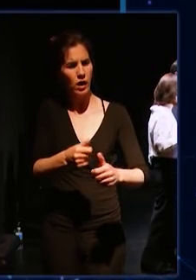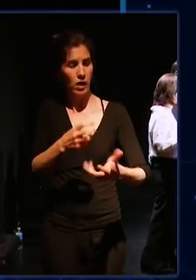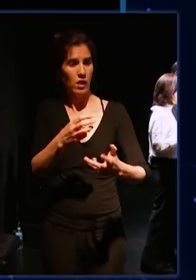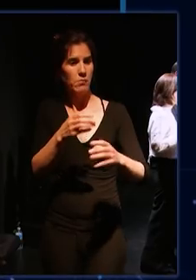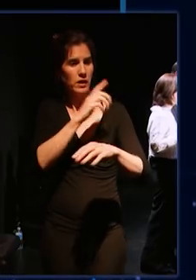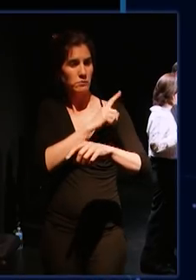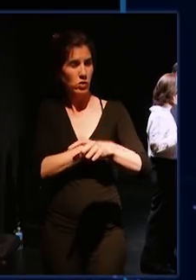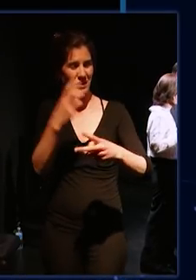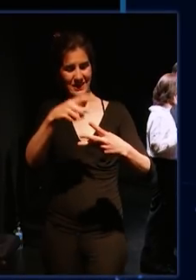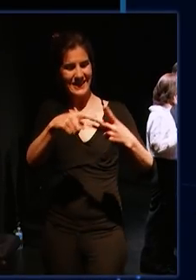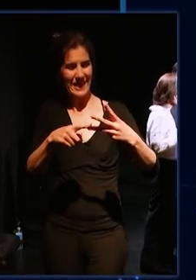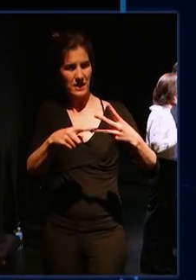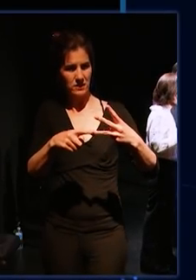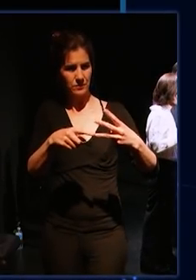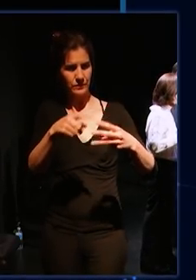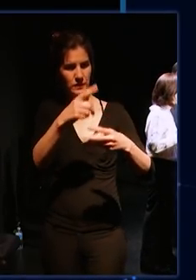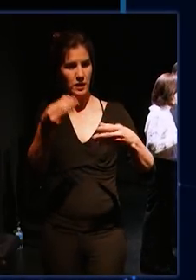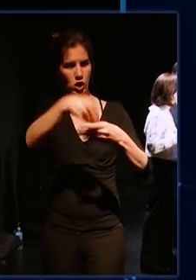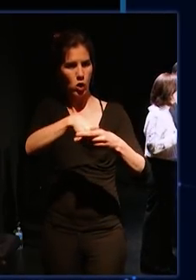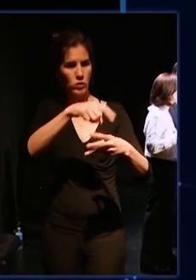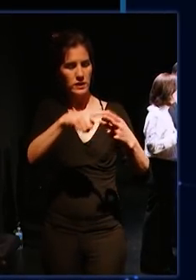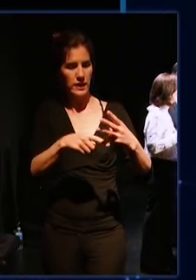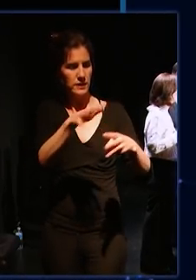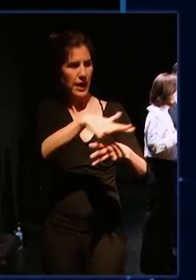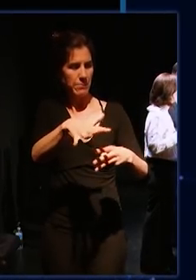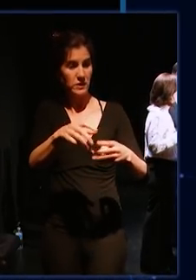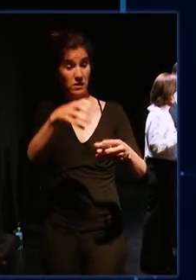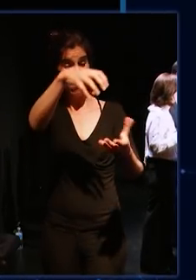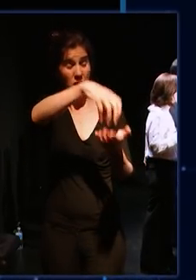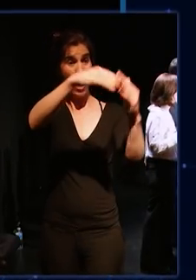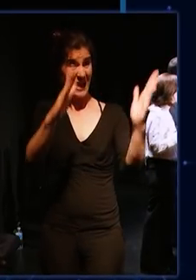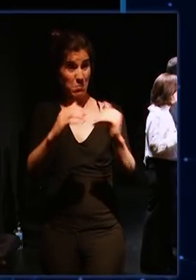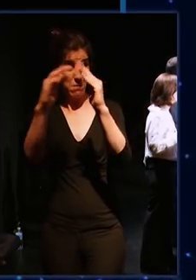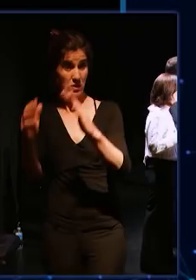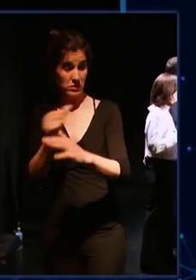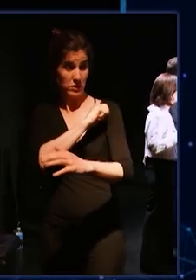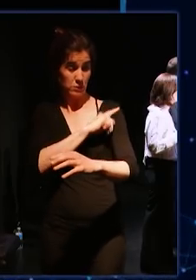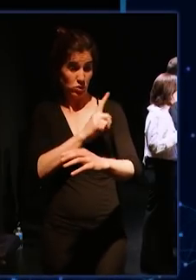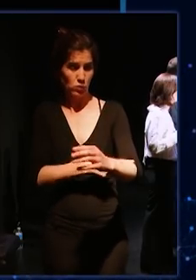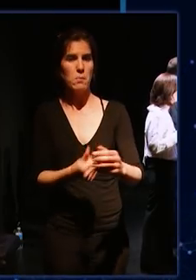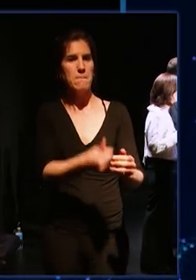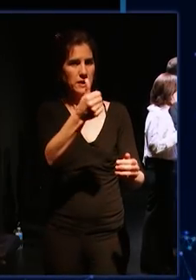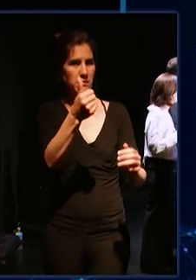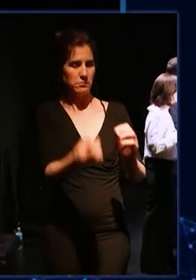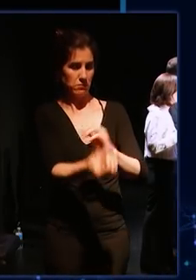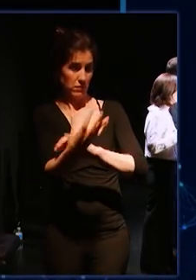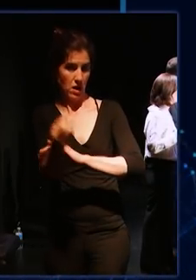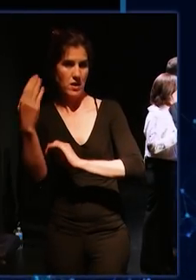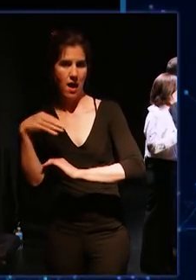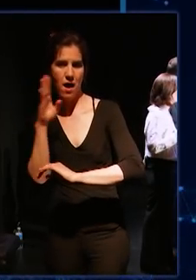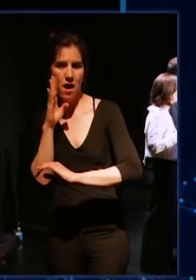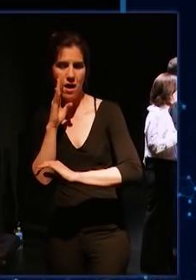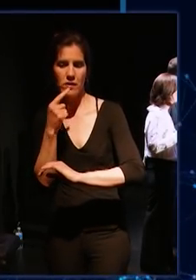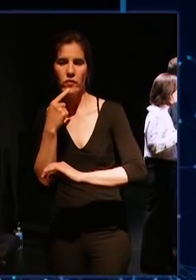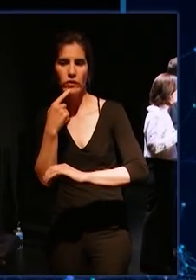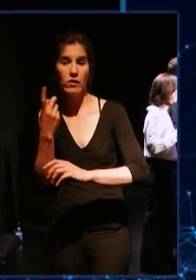àmbits. És més dotació d'equipaments esportius, com s'ha esmentat ja, parlar amb la